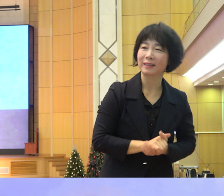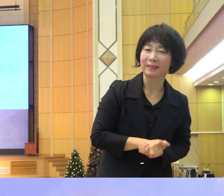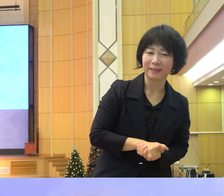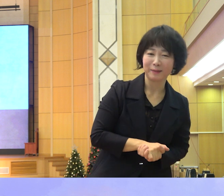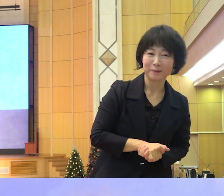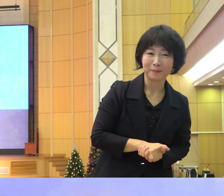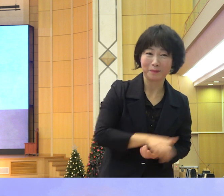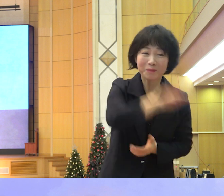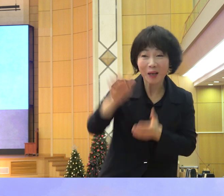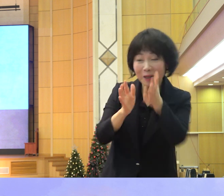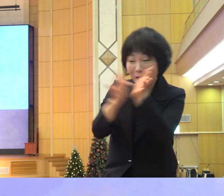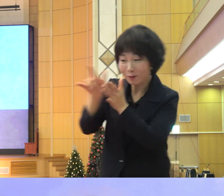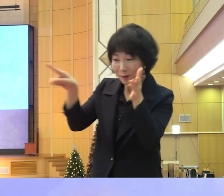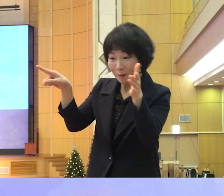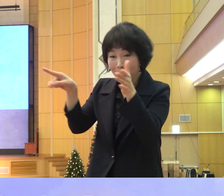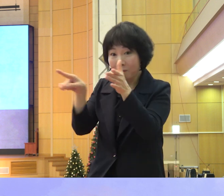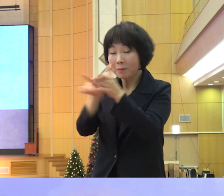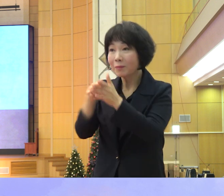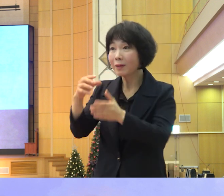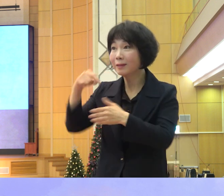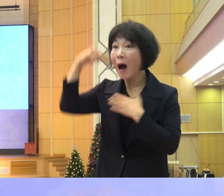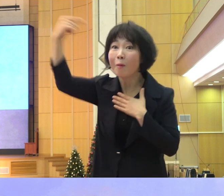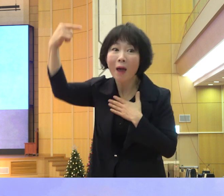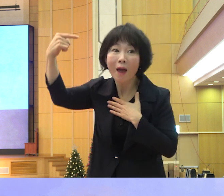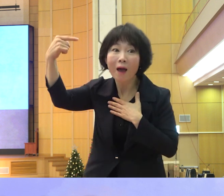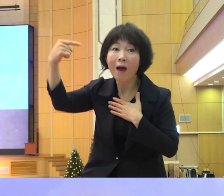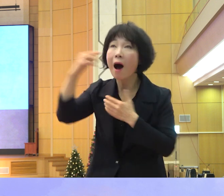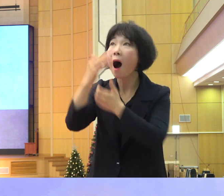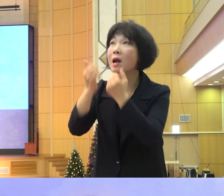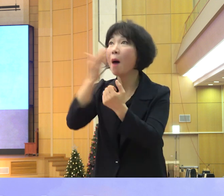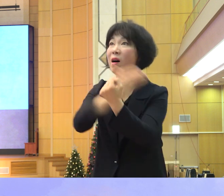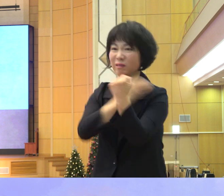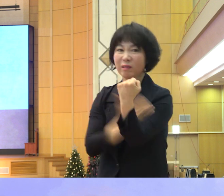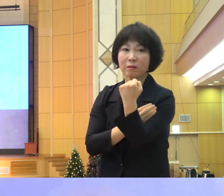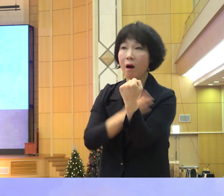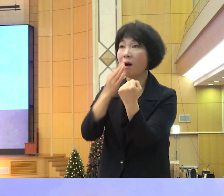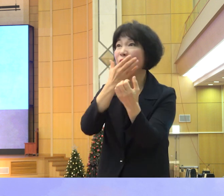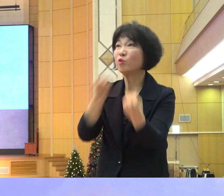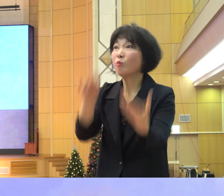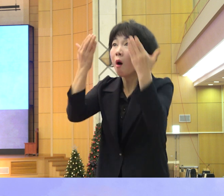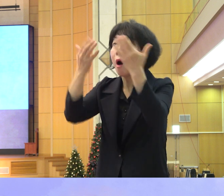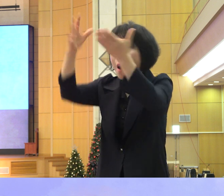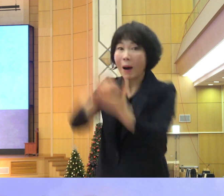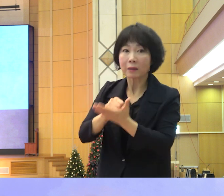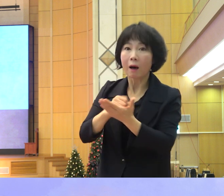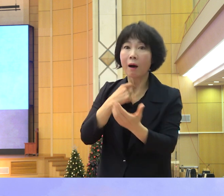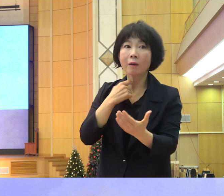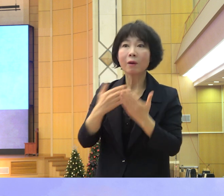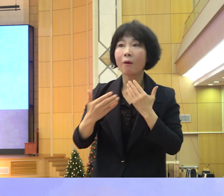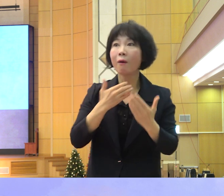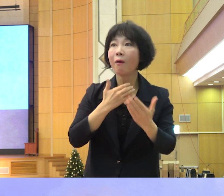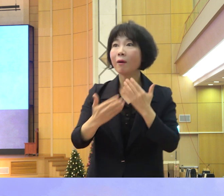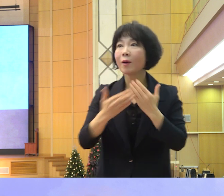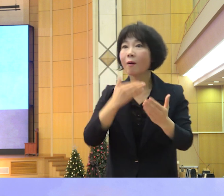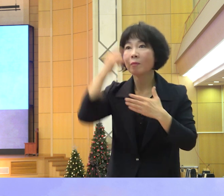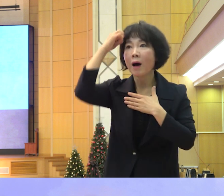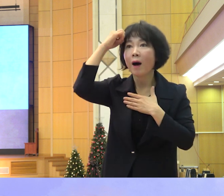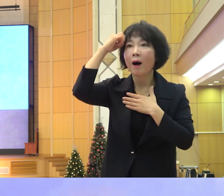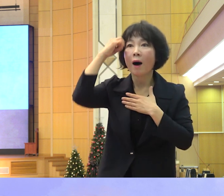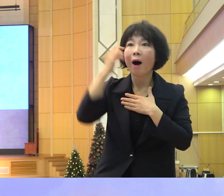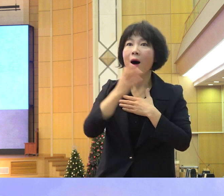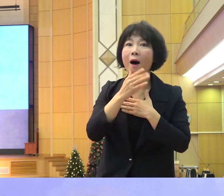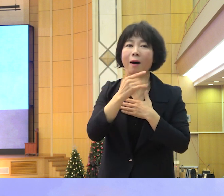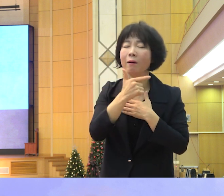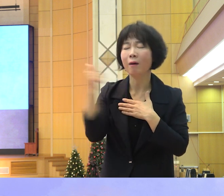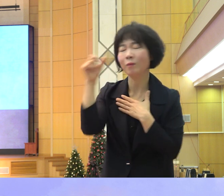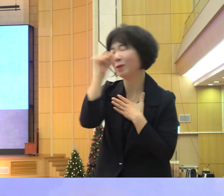이게 믿어서 이 체험을 하고 하나님의 능력과 하나님의 축복을 아는 사람들은 믿지 말래도 믿는 거예요.